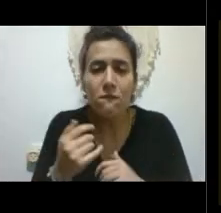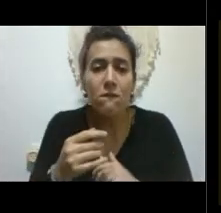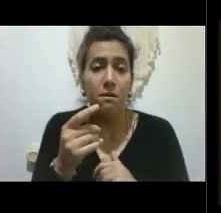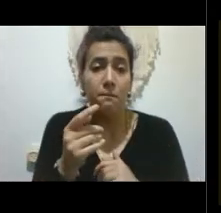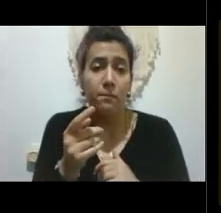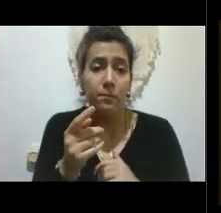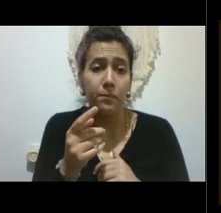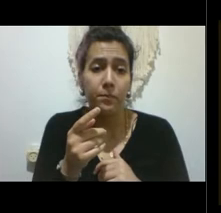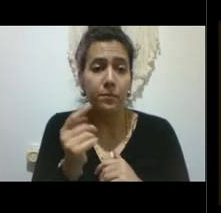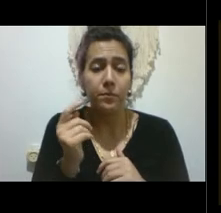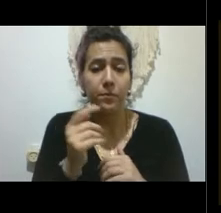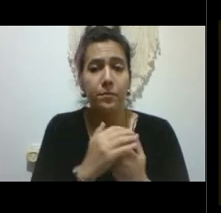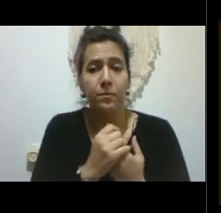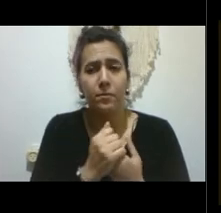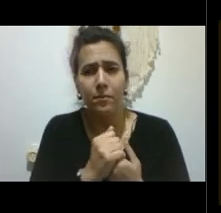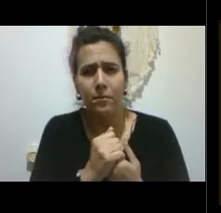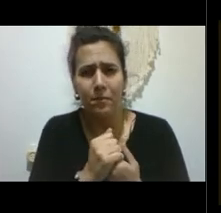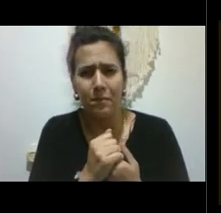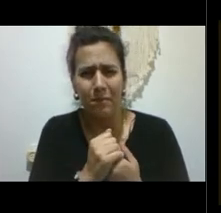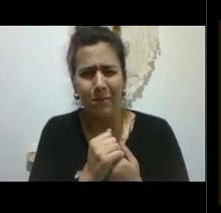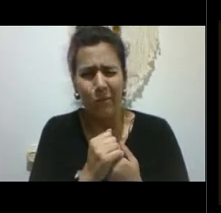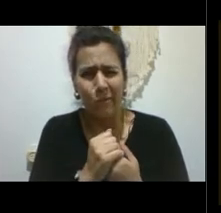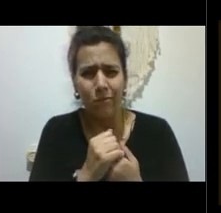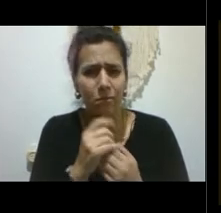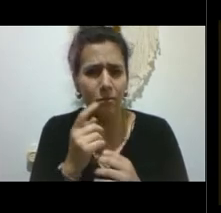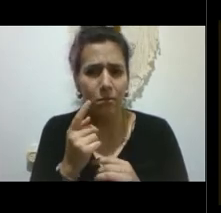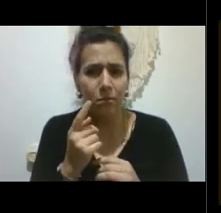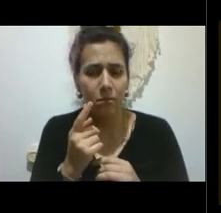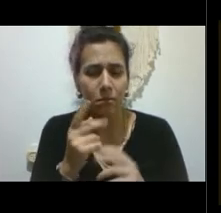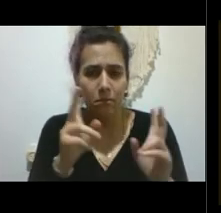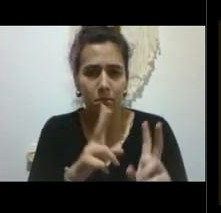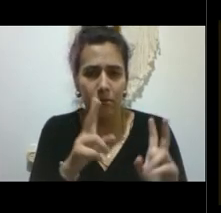יותר בקורס,